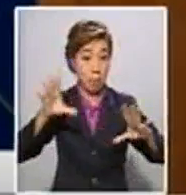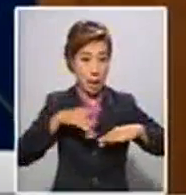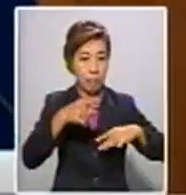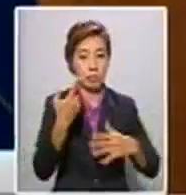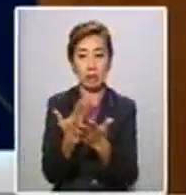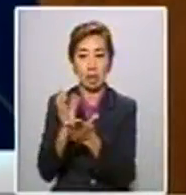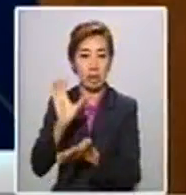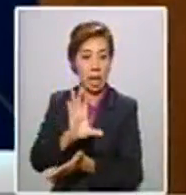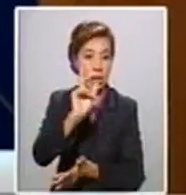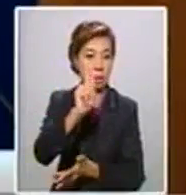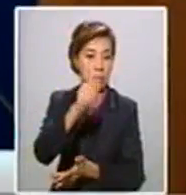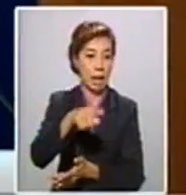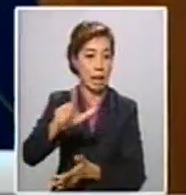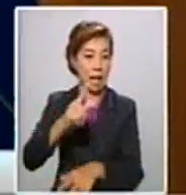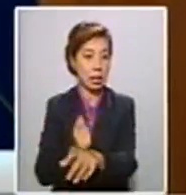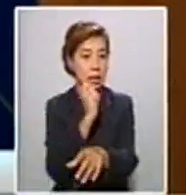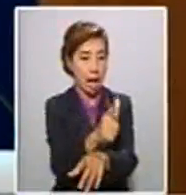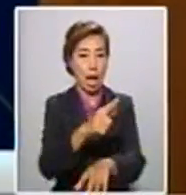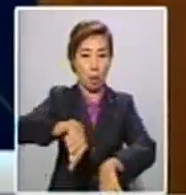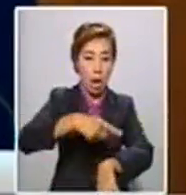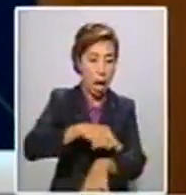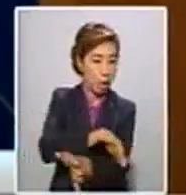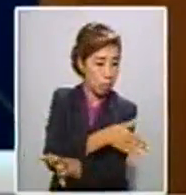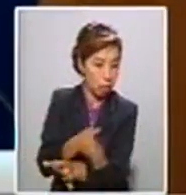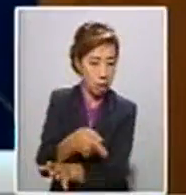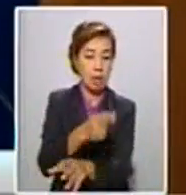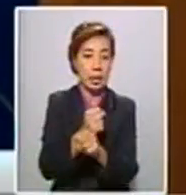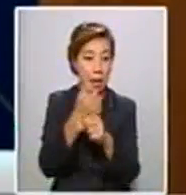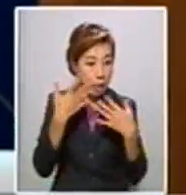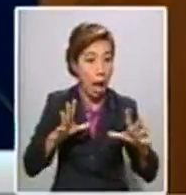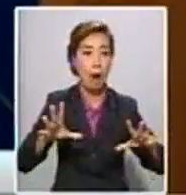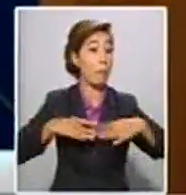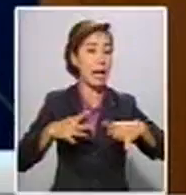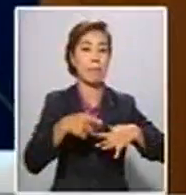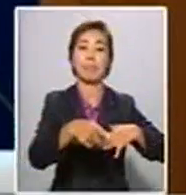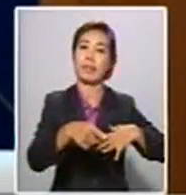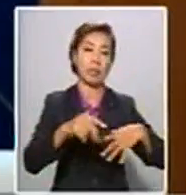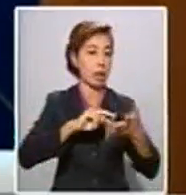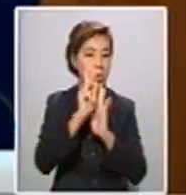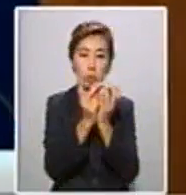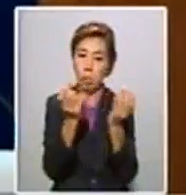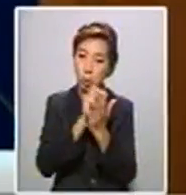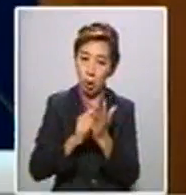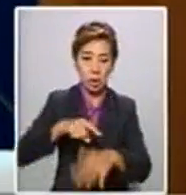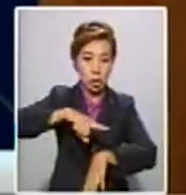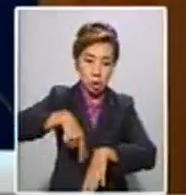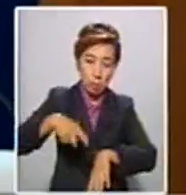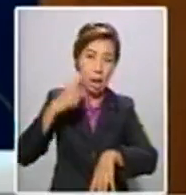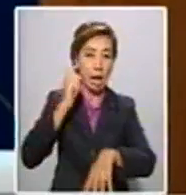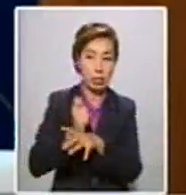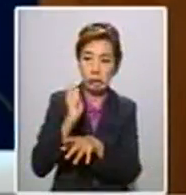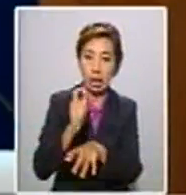ไปกว่า1,000 ล้านบาทและเวลาที่เสียไปทำให้รัฐธรรมนูญนั้นเป็นเพียงแผ่นกระดาษที่ประชาชนไม่ได้อ่าน